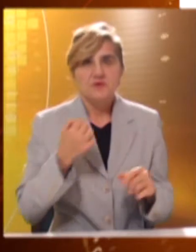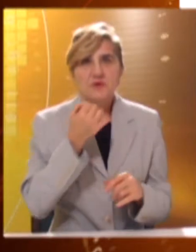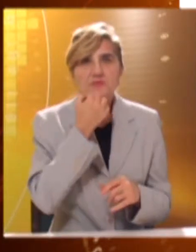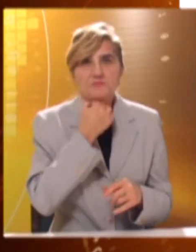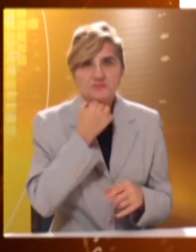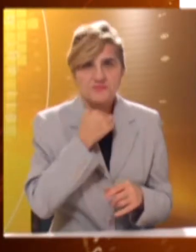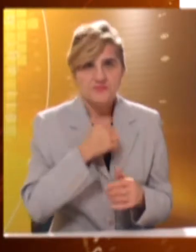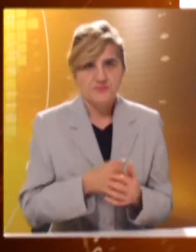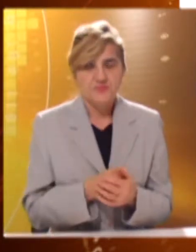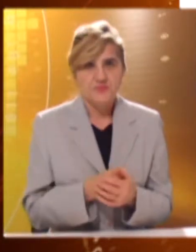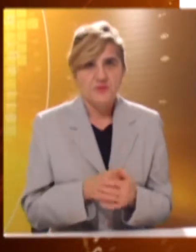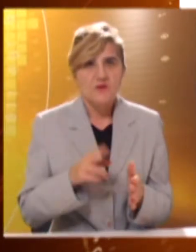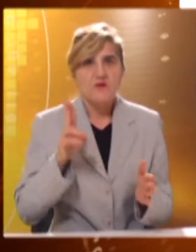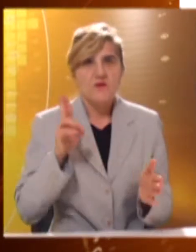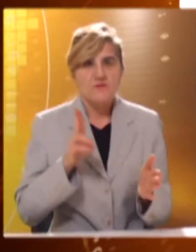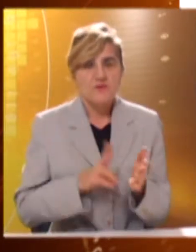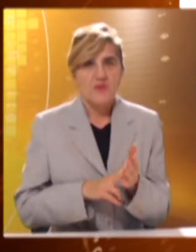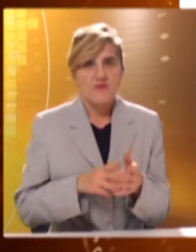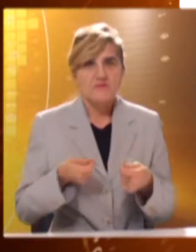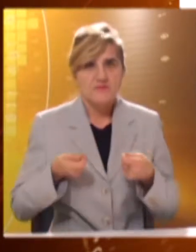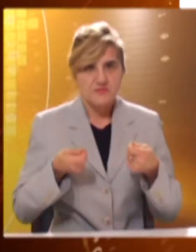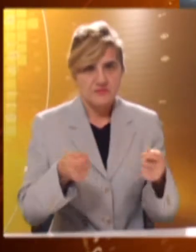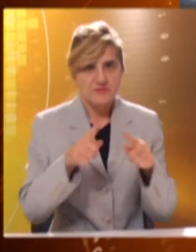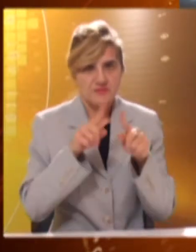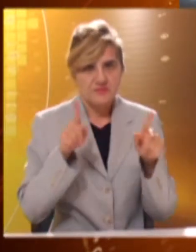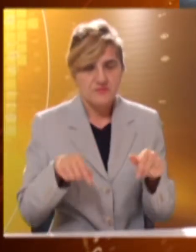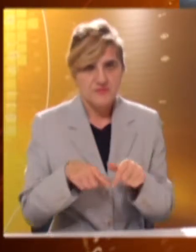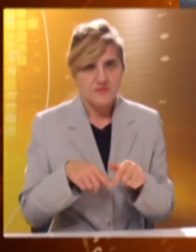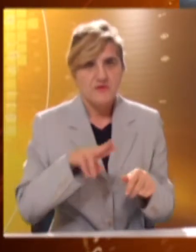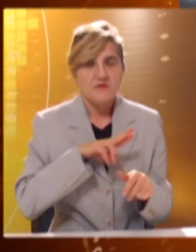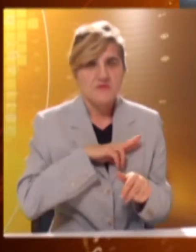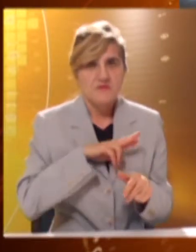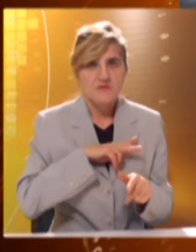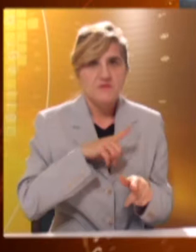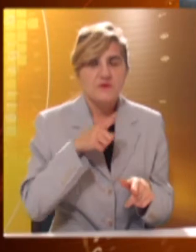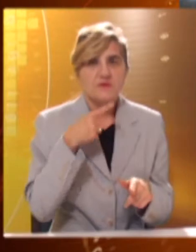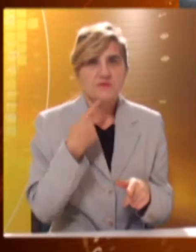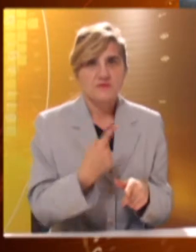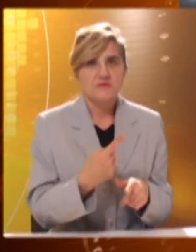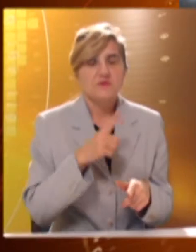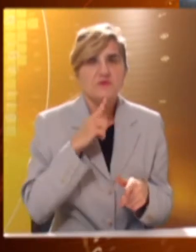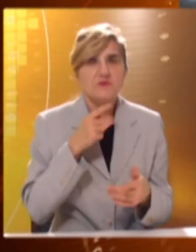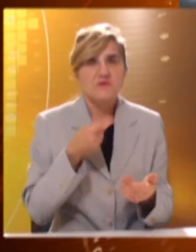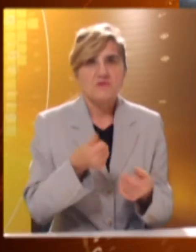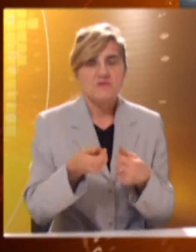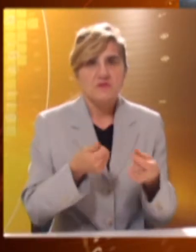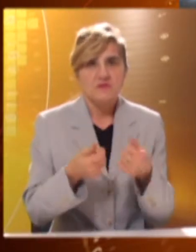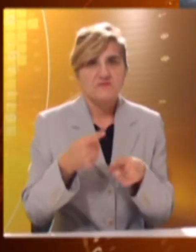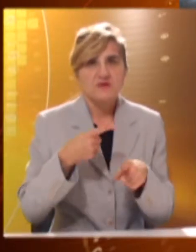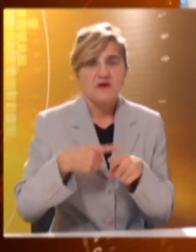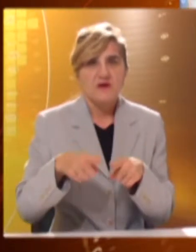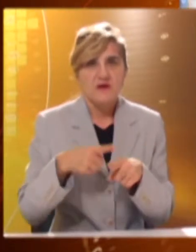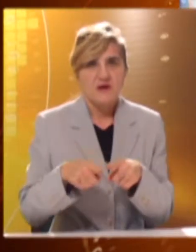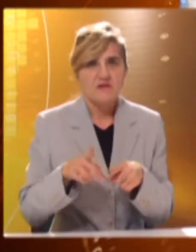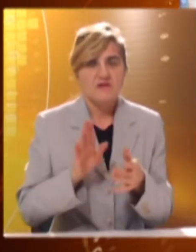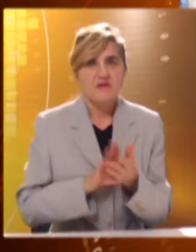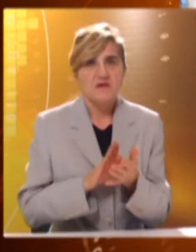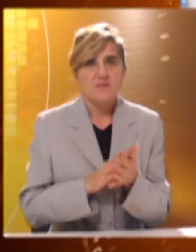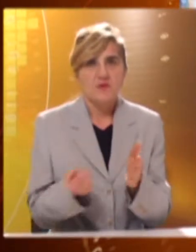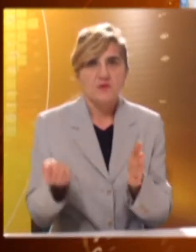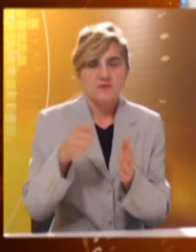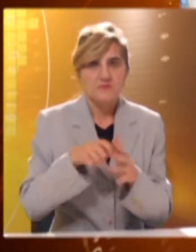Pravo učešće na konkurse imaju pravna lica i preduzetnici koji mogu konkurisati za kredite za obrtna sredstva, finansiranje izvoza, kredite za trajna